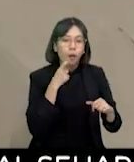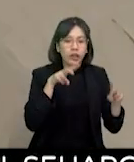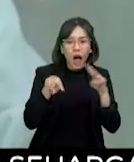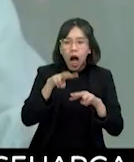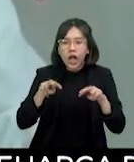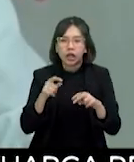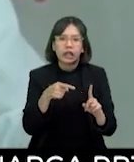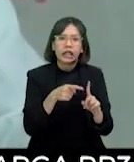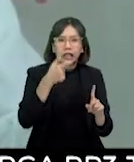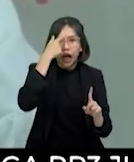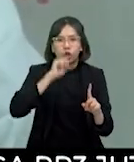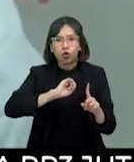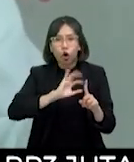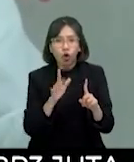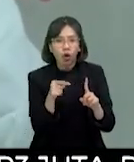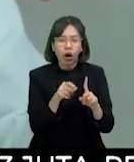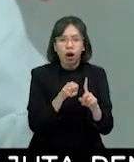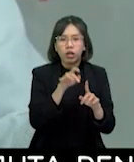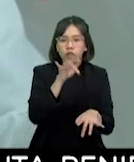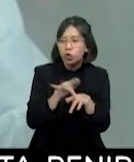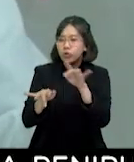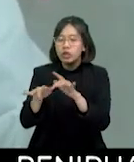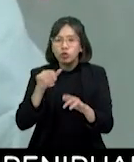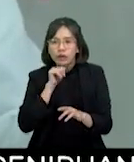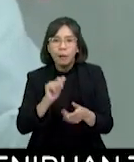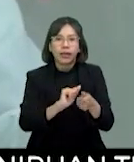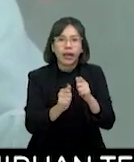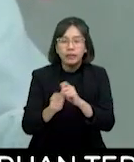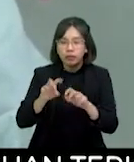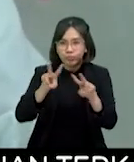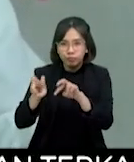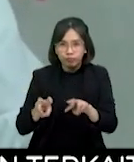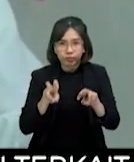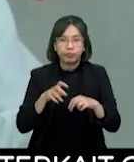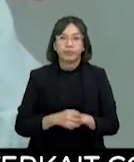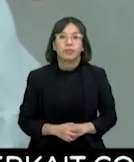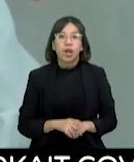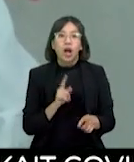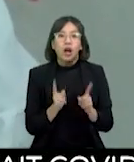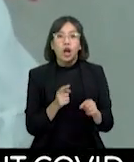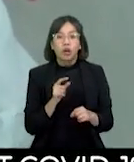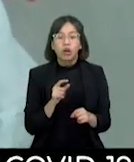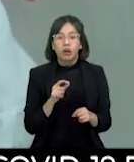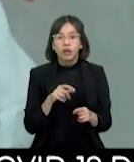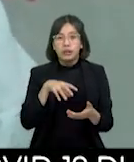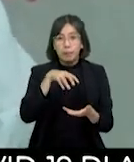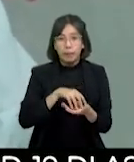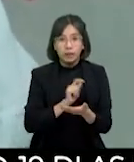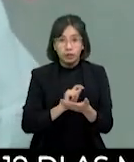positif. Sedangkan untuk Wates, ini kemarin dijadwalkan untuk SMA dengan